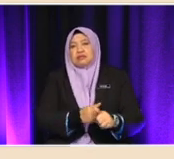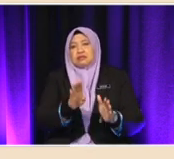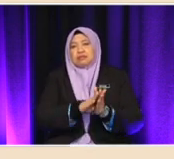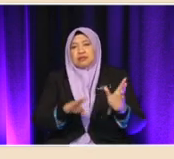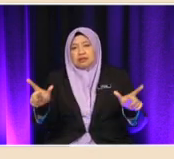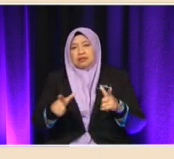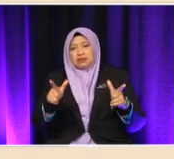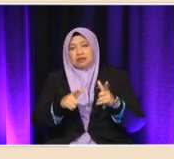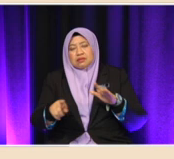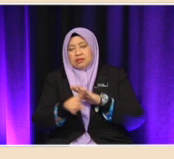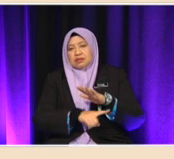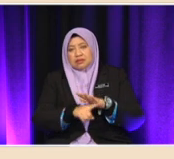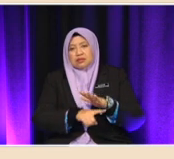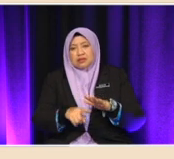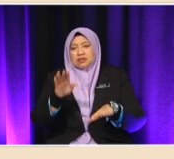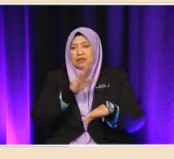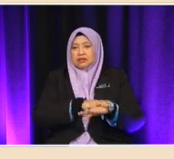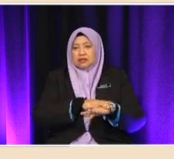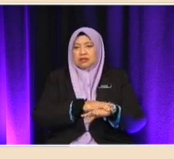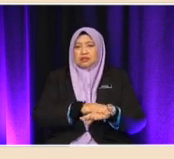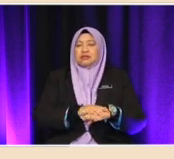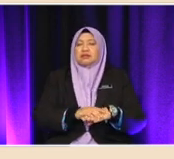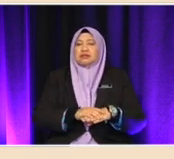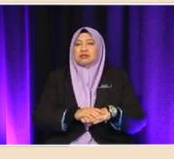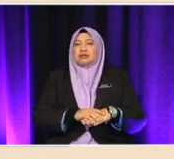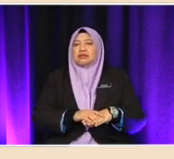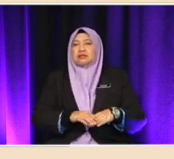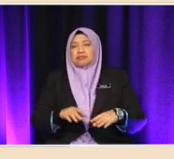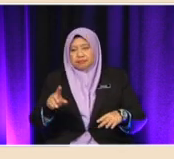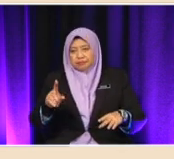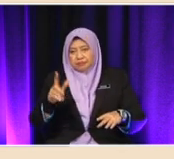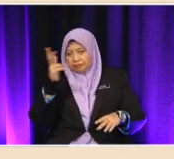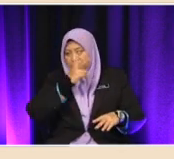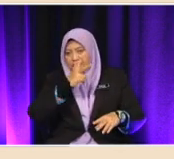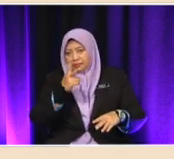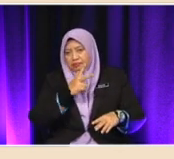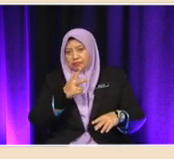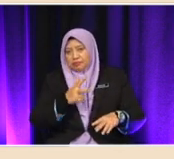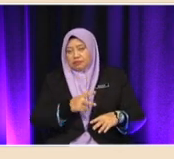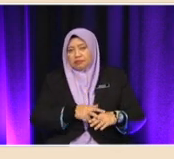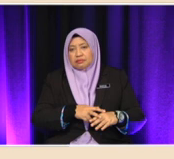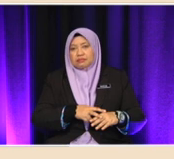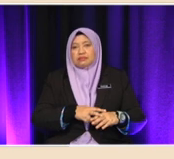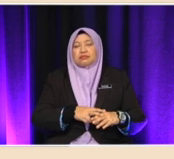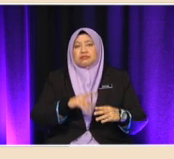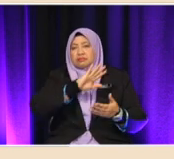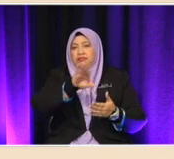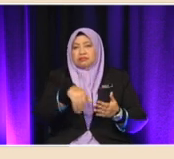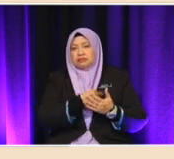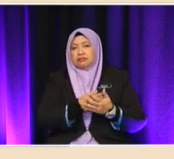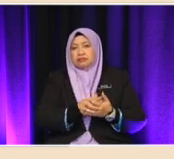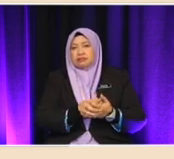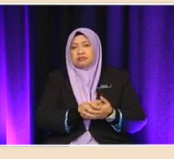disebabkan oleh dasar di atas sumili kerajaan di bawah Kementerian pendanaan dan komoditi menyeru semua